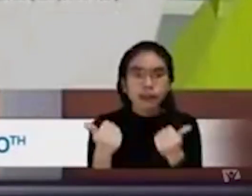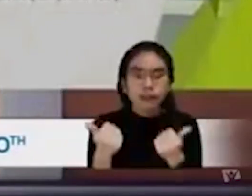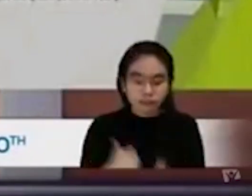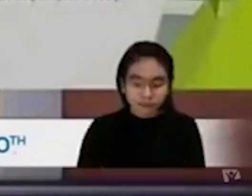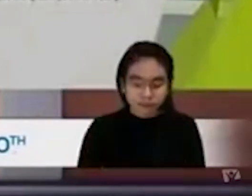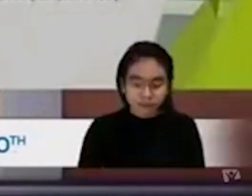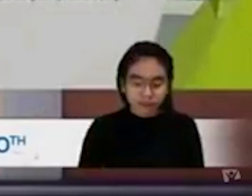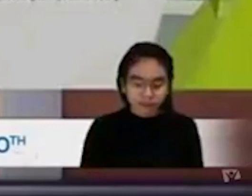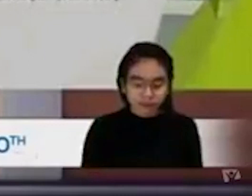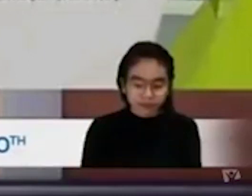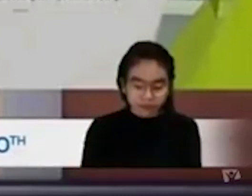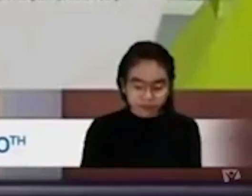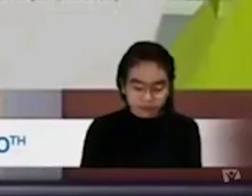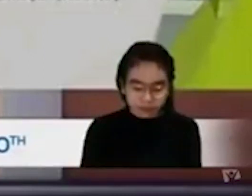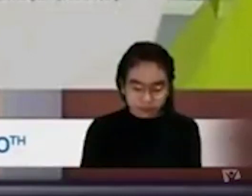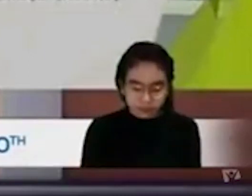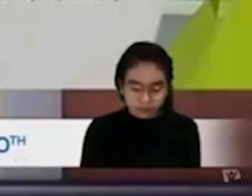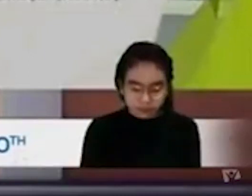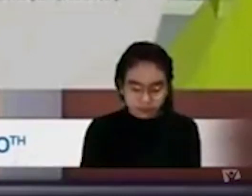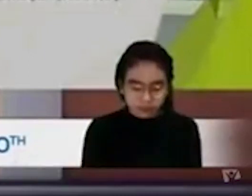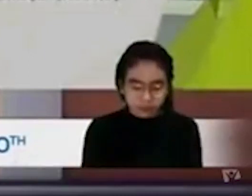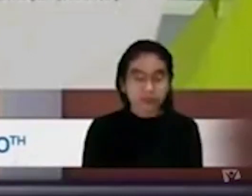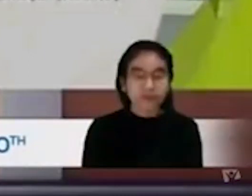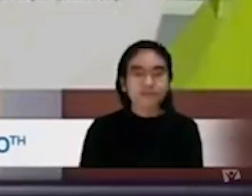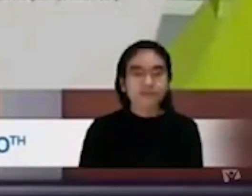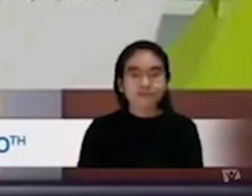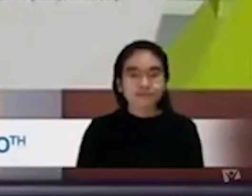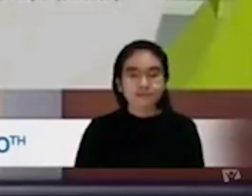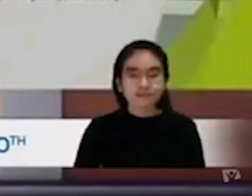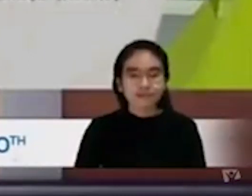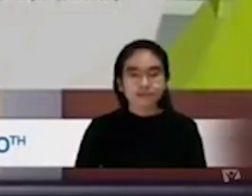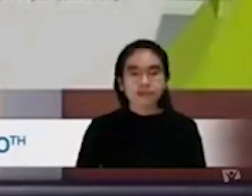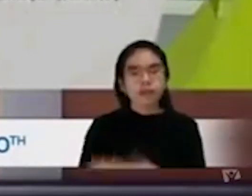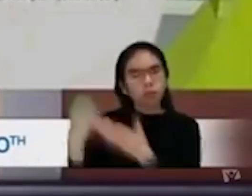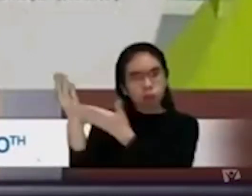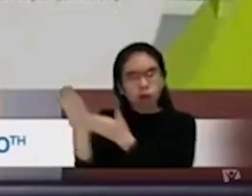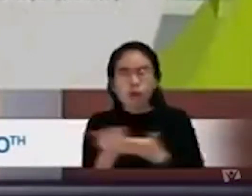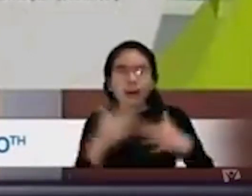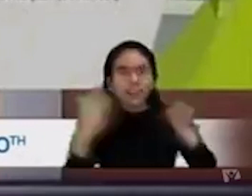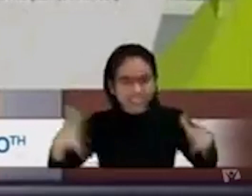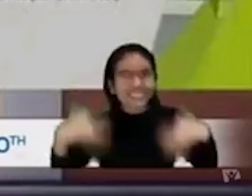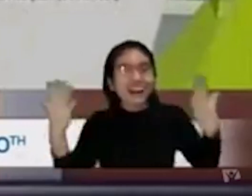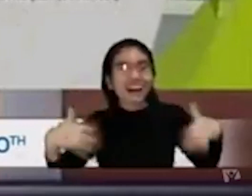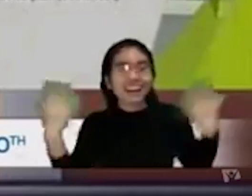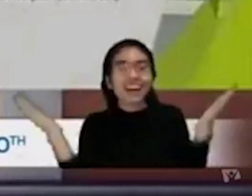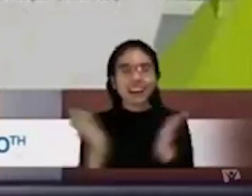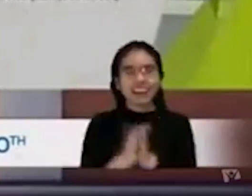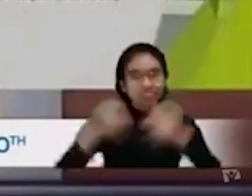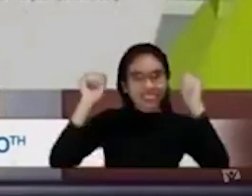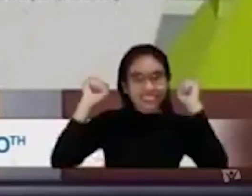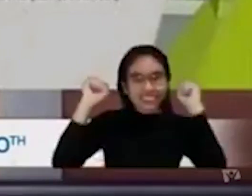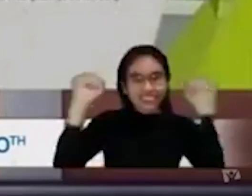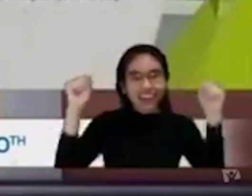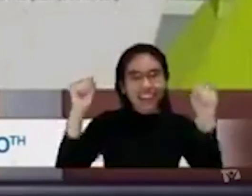keindahan, membuat satu kesenangan, dan membawa satu kesehatan di dalam tubuh kita. Khususnya cahaya